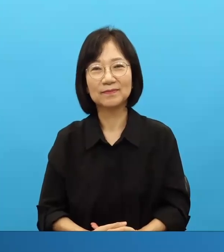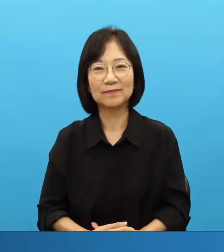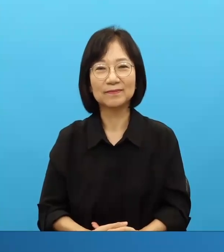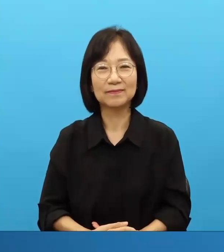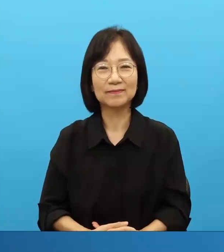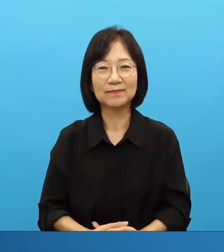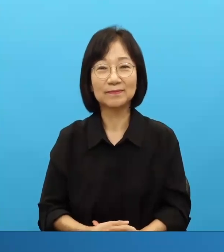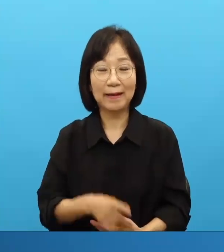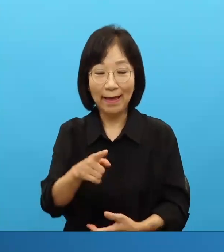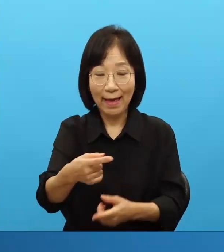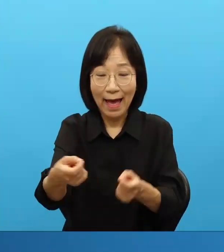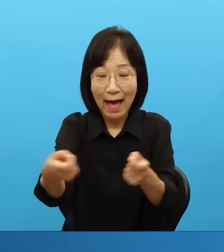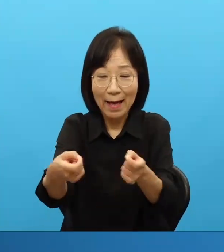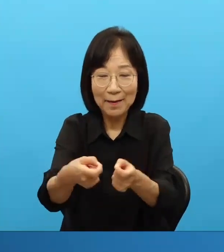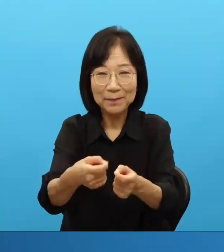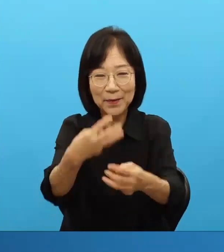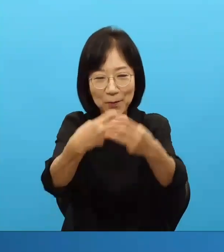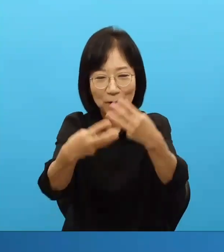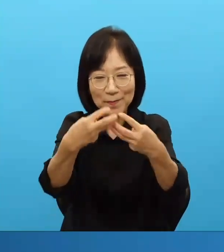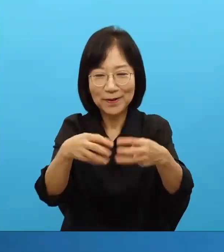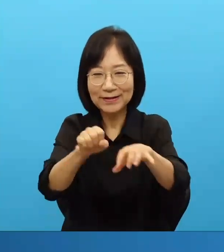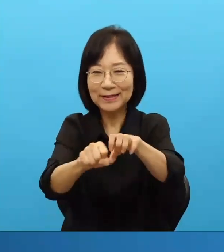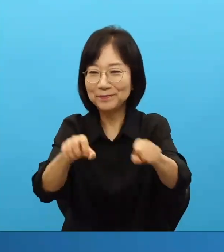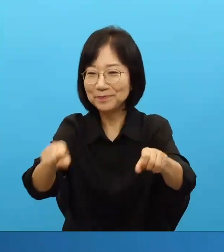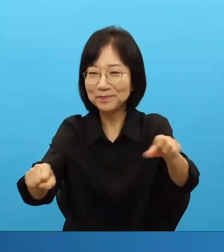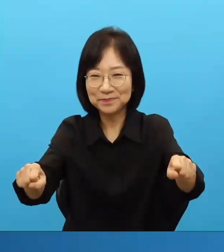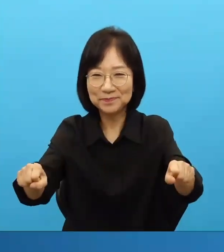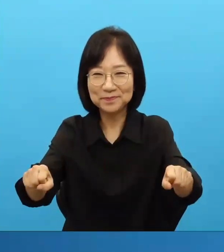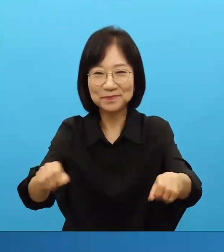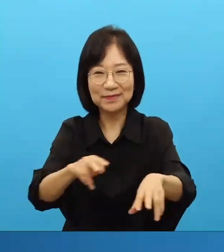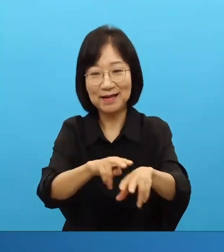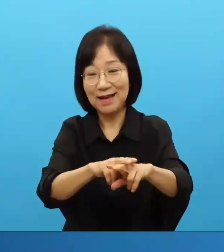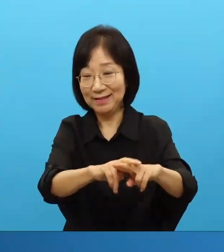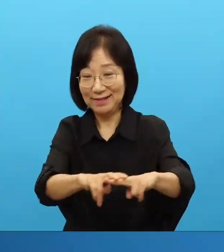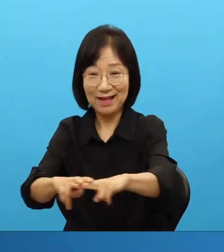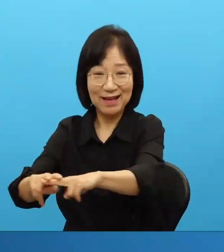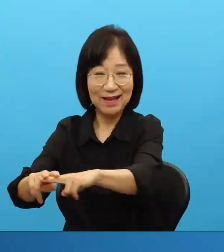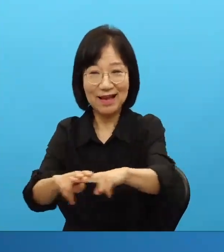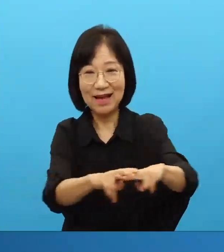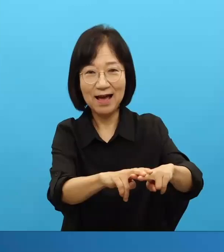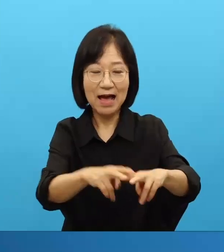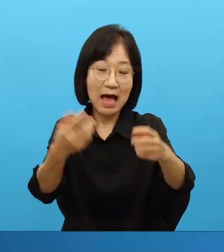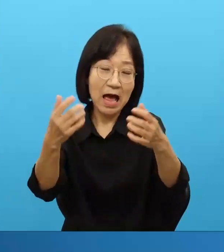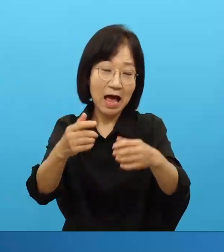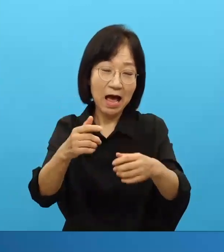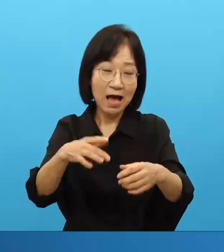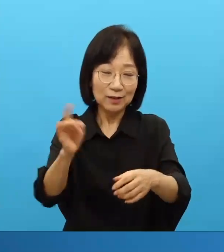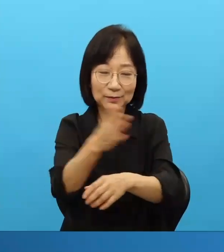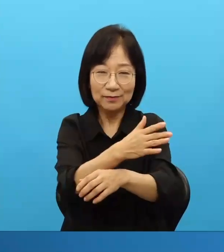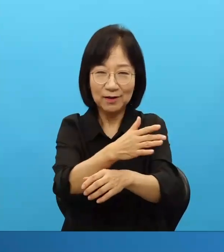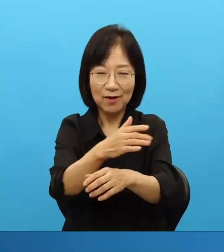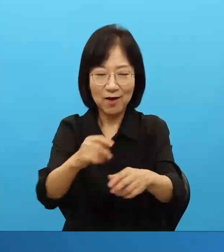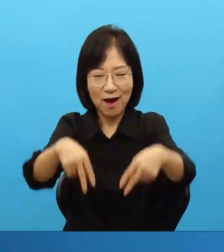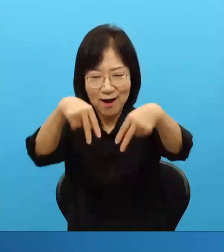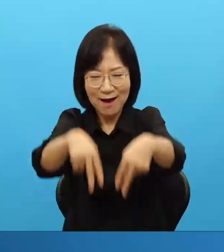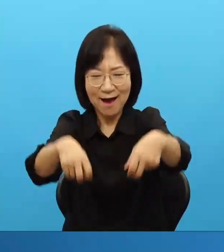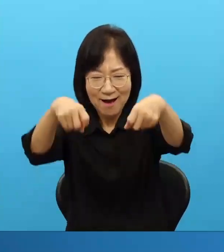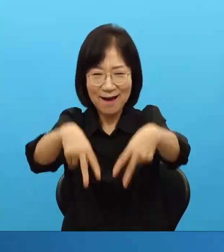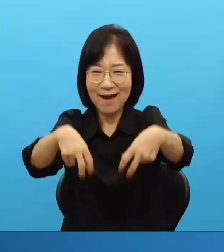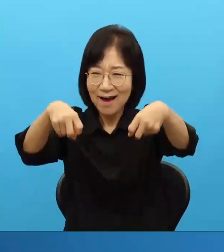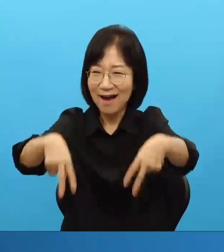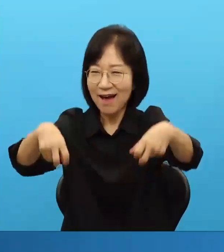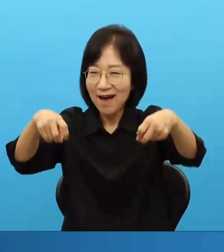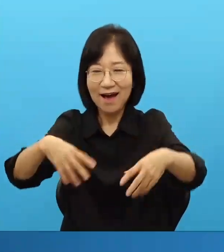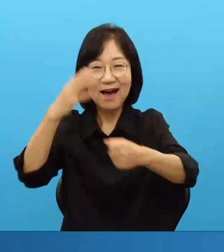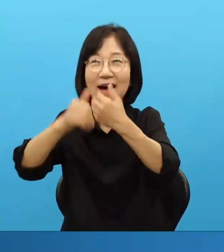가장 앞자리는 렘넌트들이 차지했습니다. 시종일관 스탠딩으로 모든 몸찬양을 누리고 목청껏